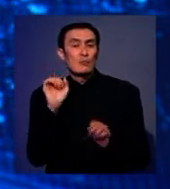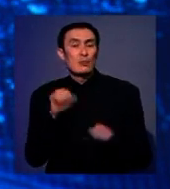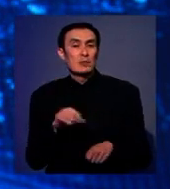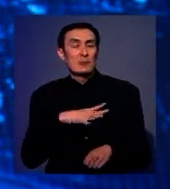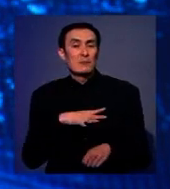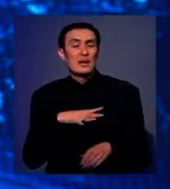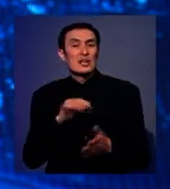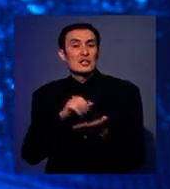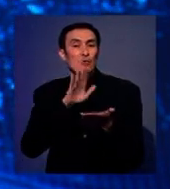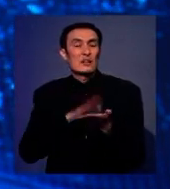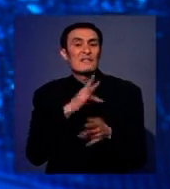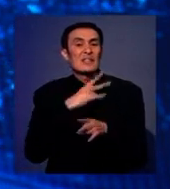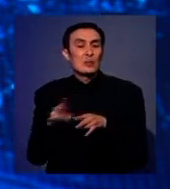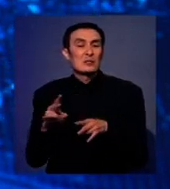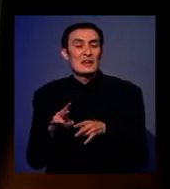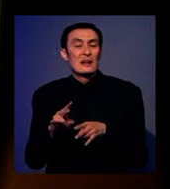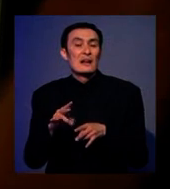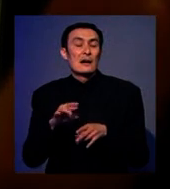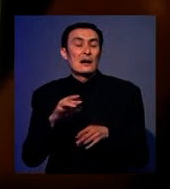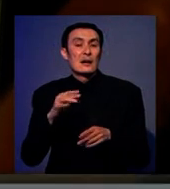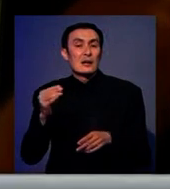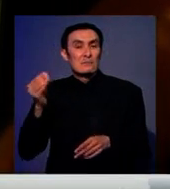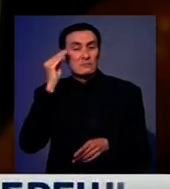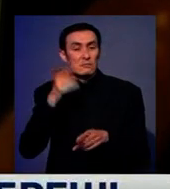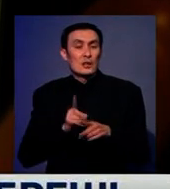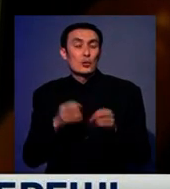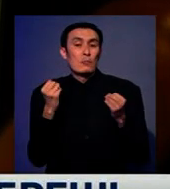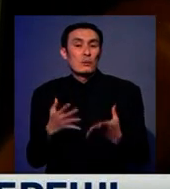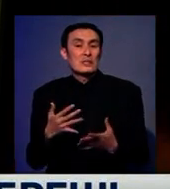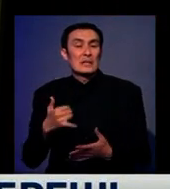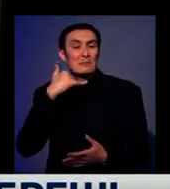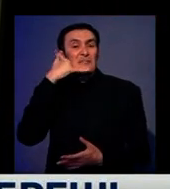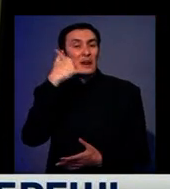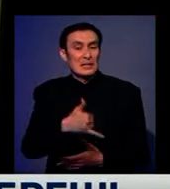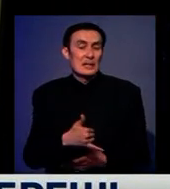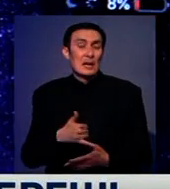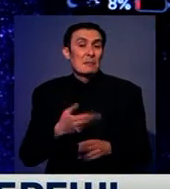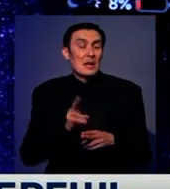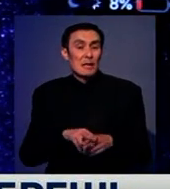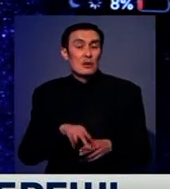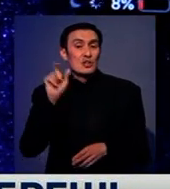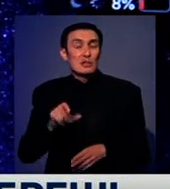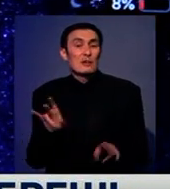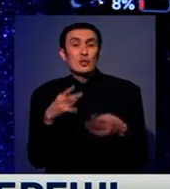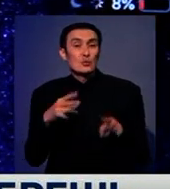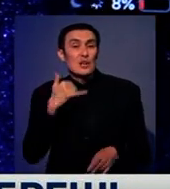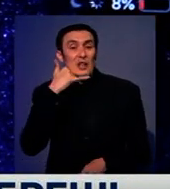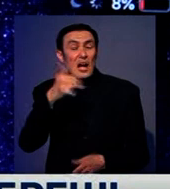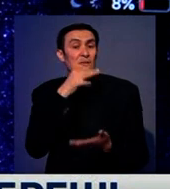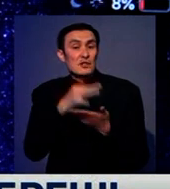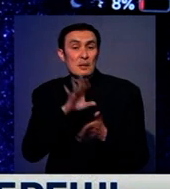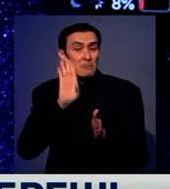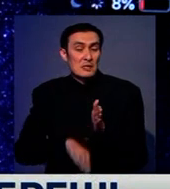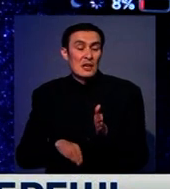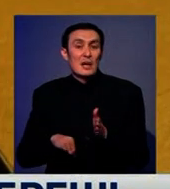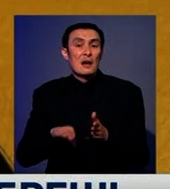телефоны можно было загружать вредоносные вирусы. Злоумышленнику достаточно было всего лишь сделать звонок, причем жертва даже трубку могла не снимать.